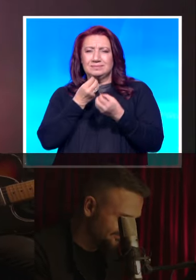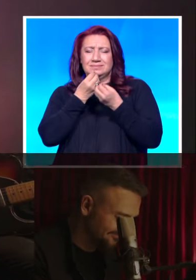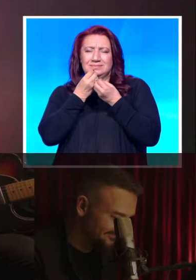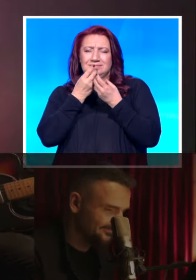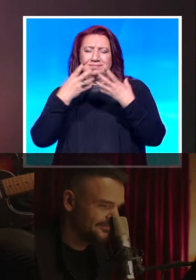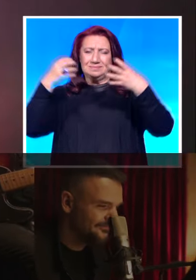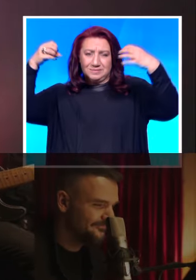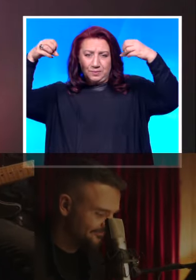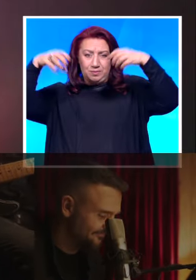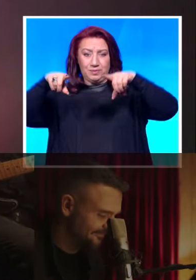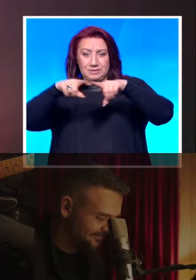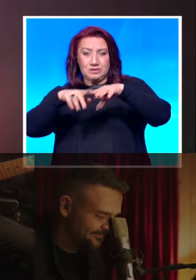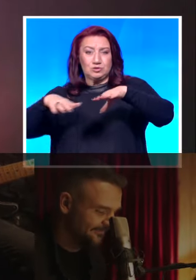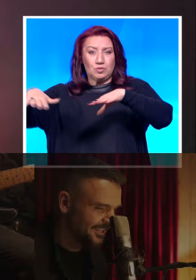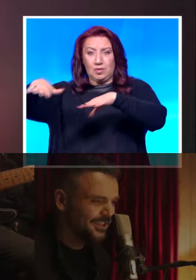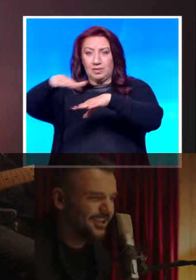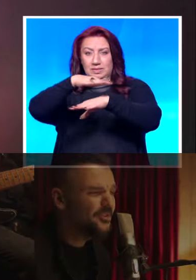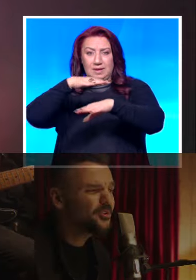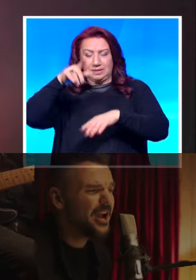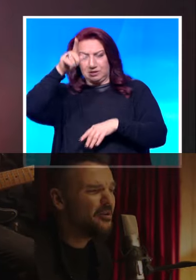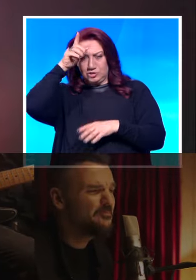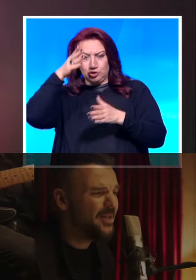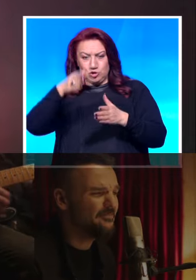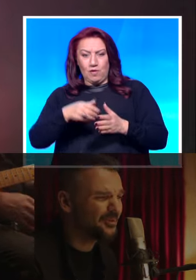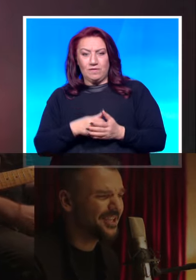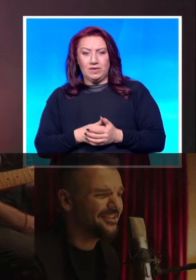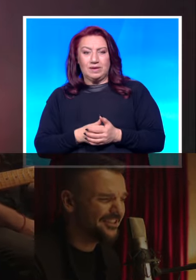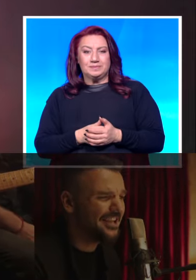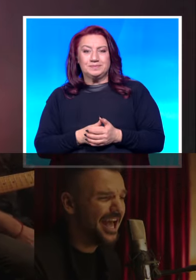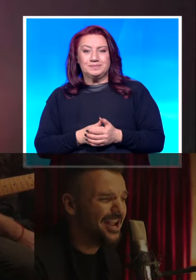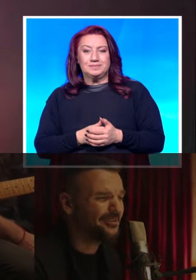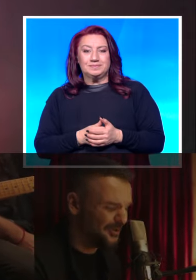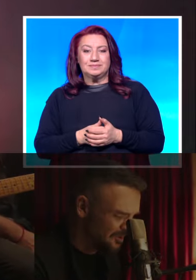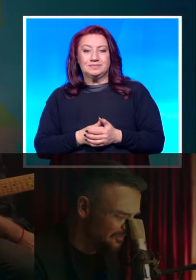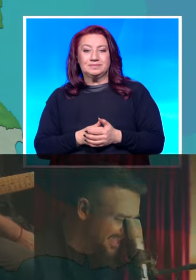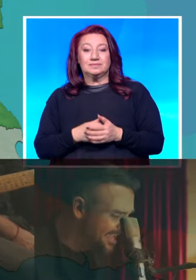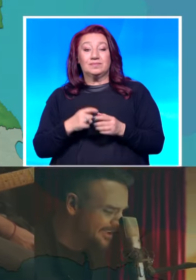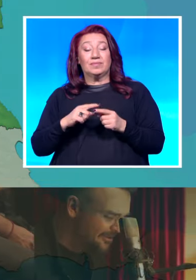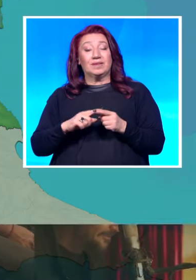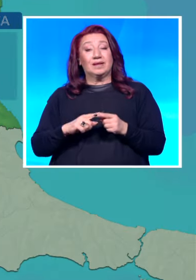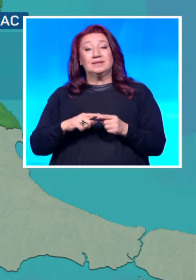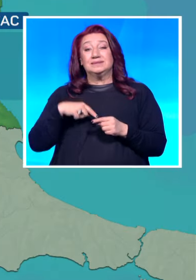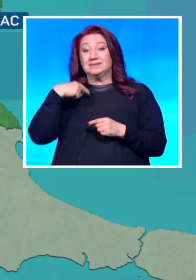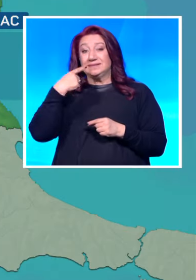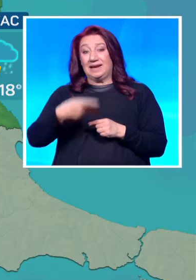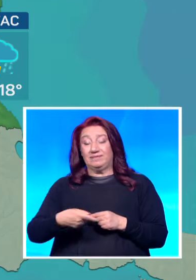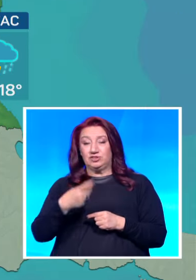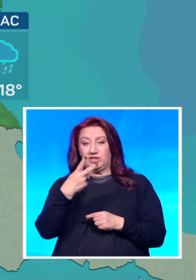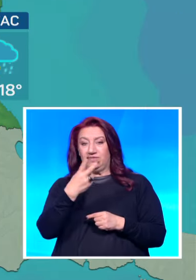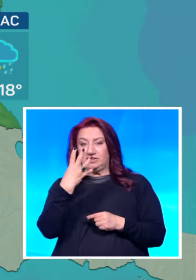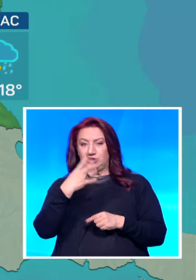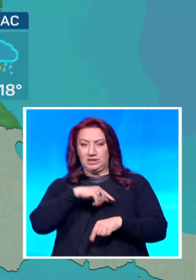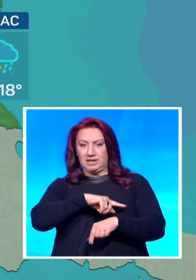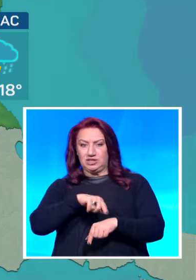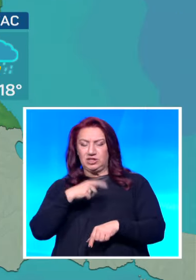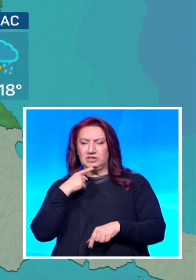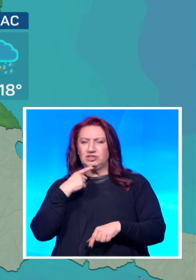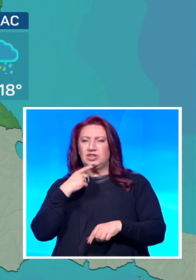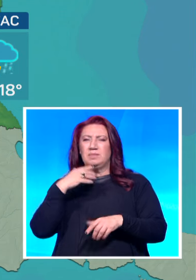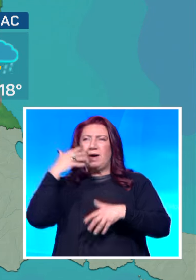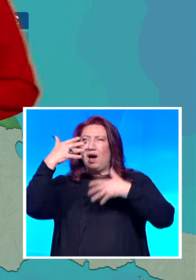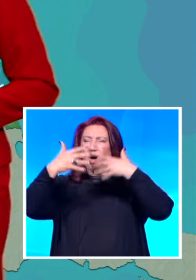над София. Вижте фотографията на Йоанна Йорданова. През следващото денонощие ще се развиват купести и